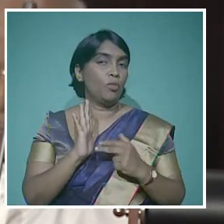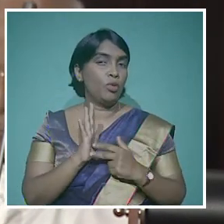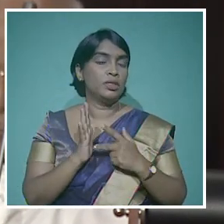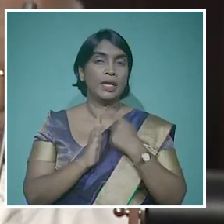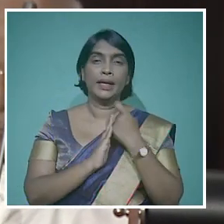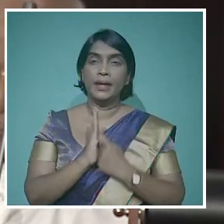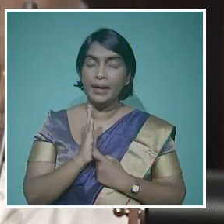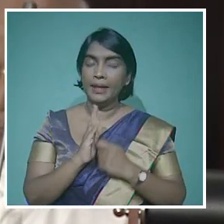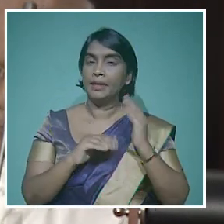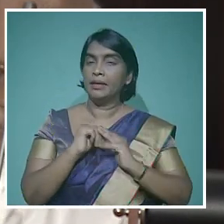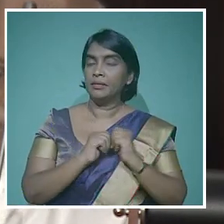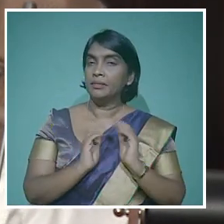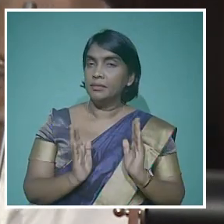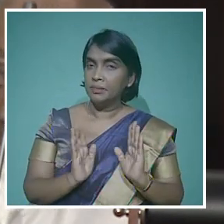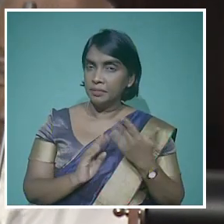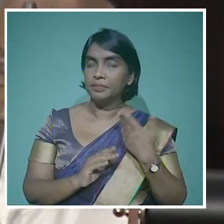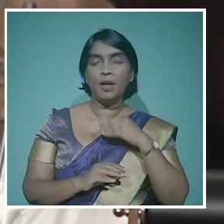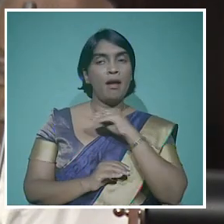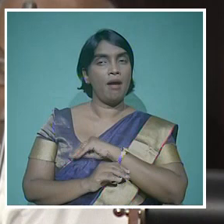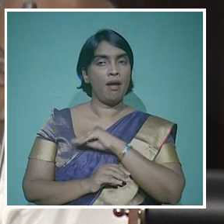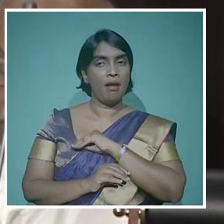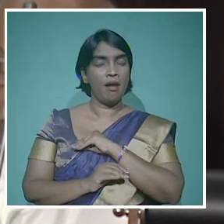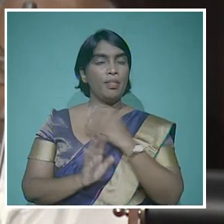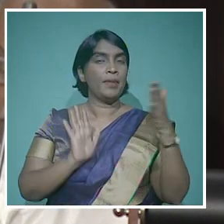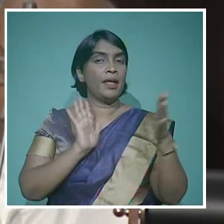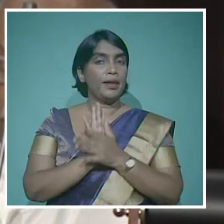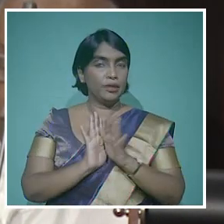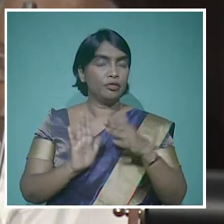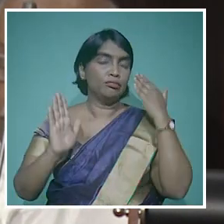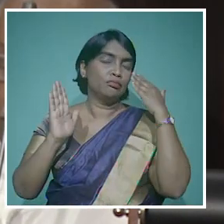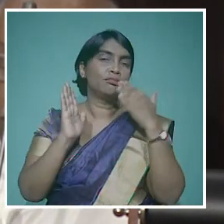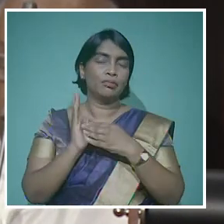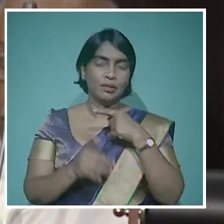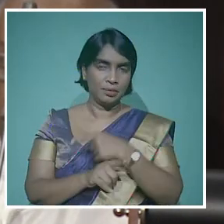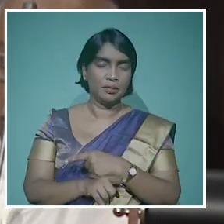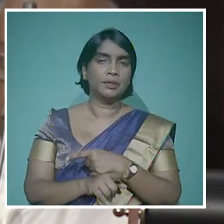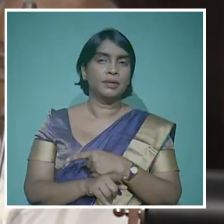නීති ක්‍රියාත්මක කිරීම ගැනත් ආදායම් එකතු කිරීම ගැනත් අපිට එතනින්